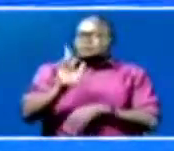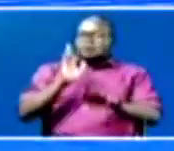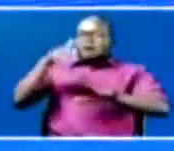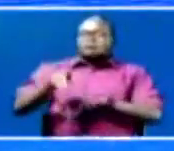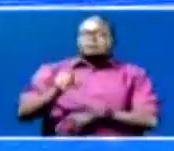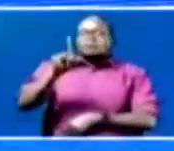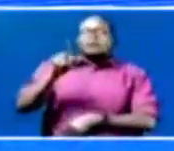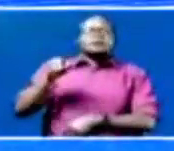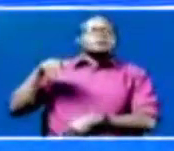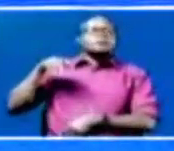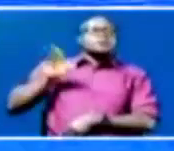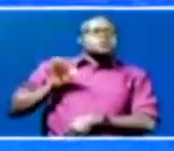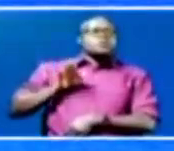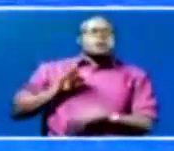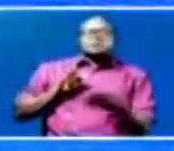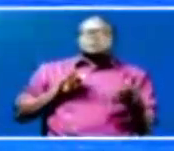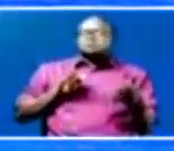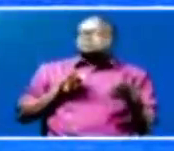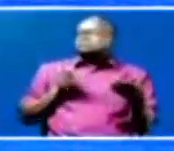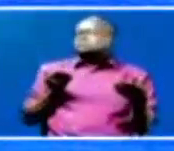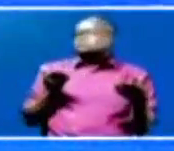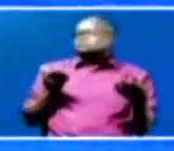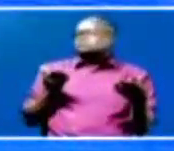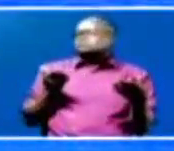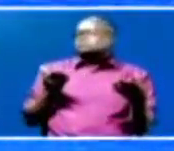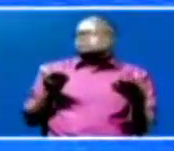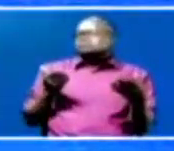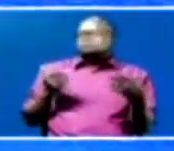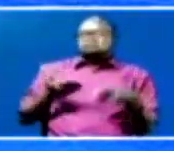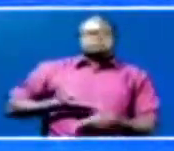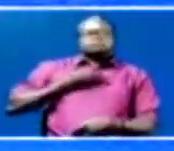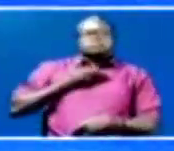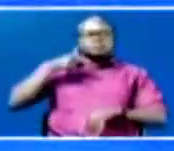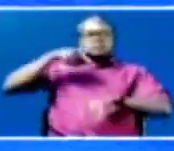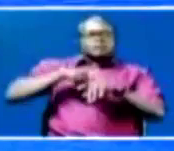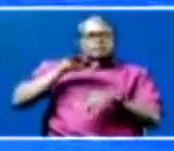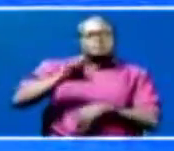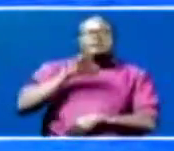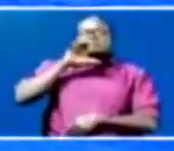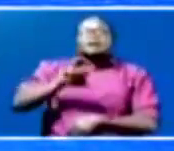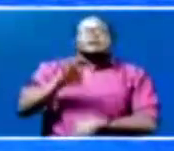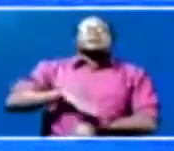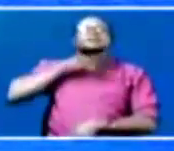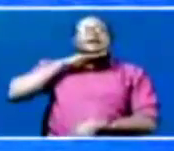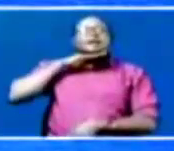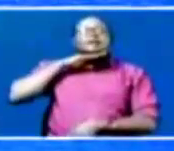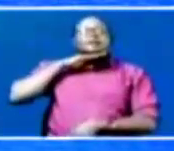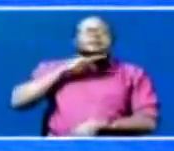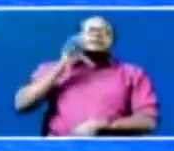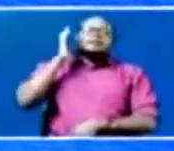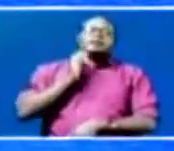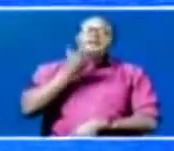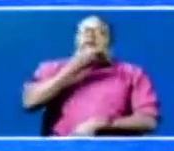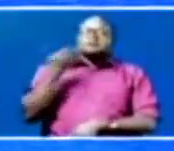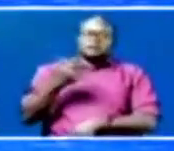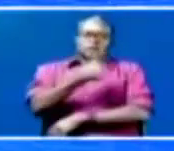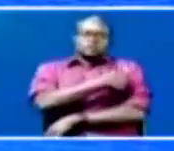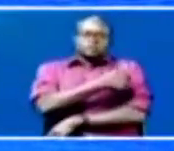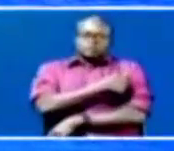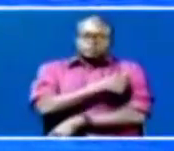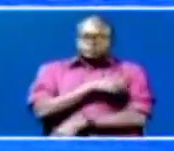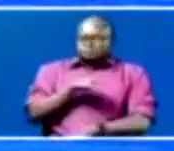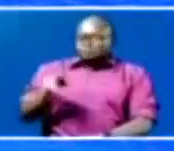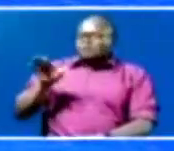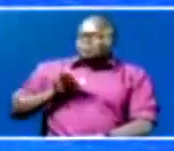mama anayedaiwa kughadhabishwa na taarifa za kufariki kwa mwanaye wa kiume mapema leo katika hospitali ya kitaifa ya Kenyatta.